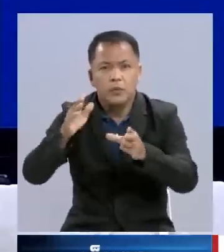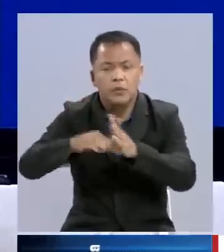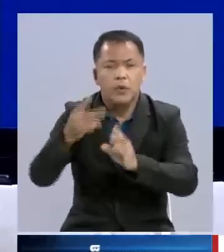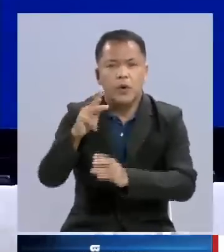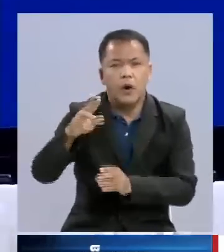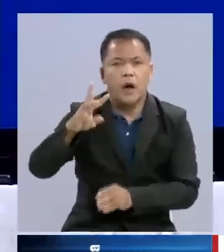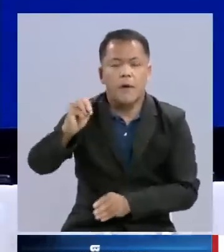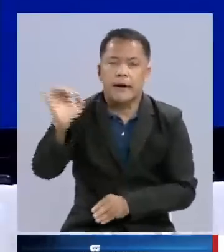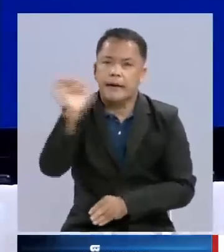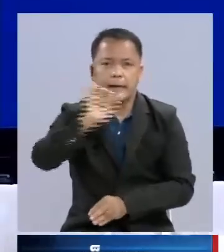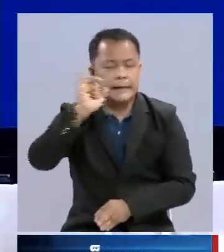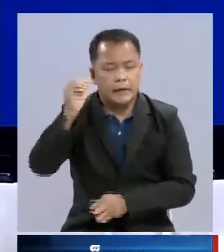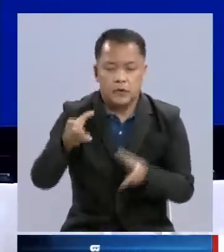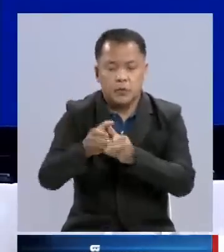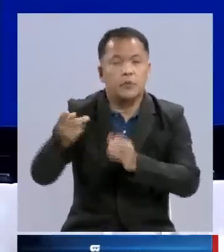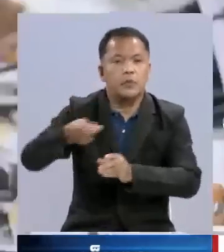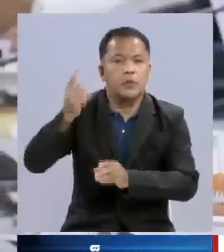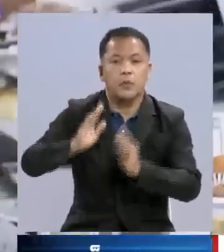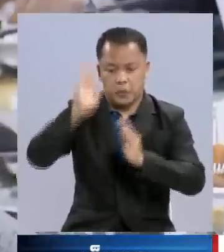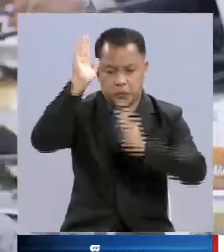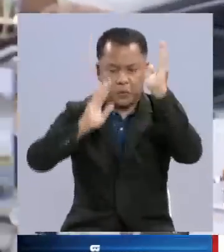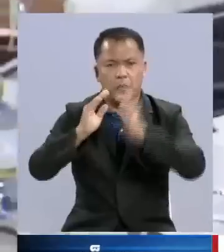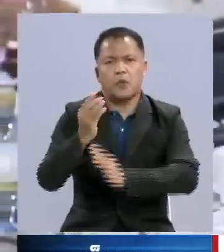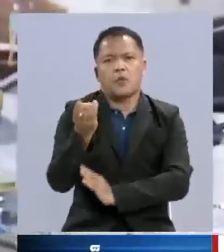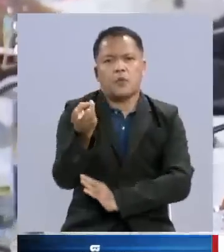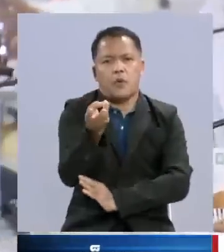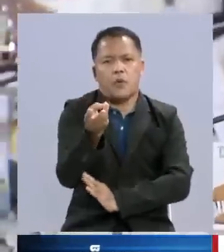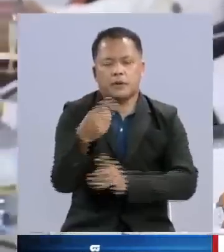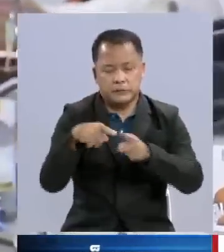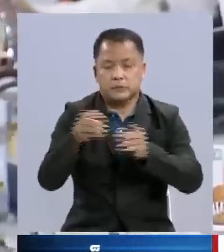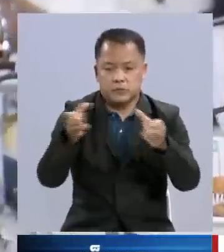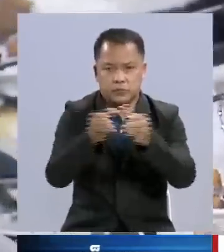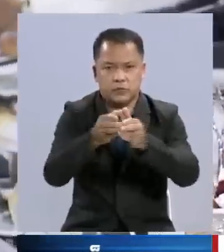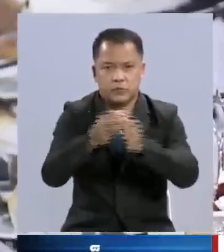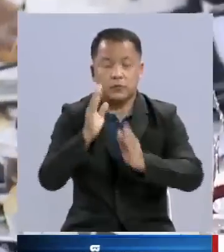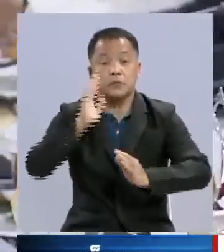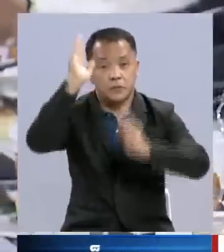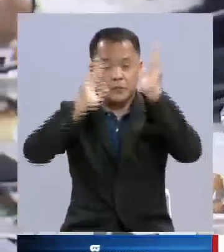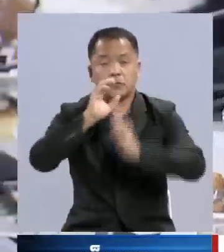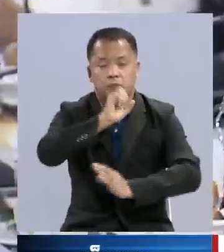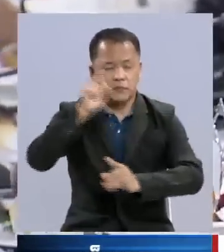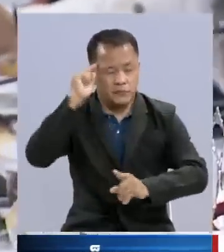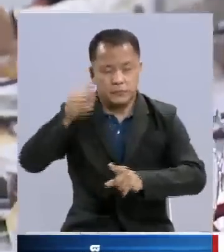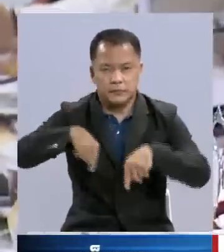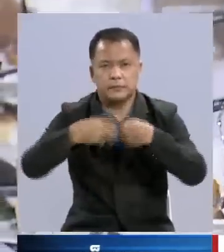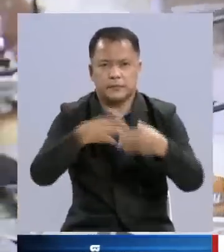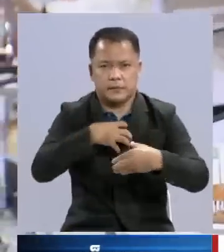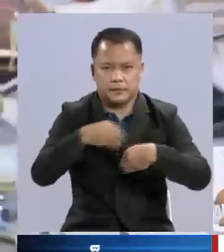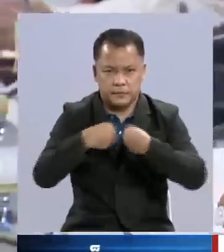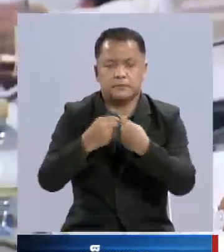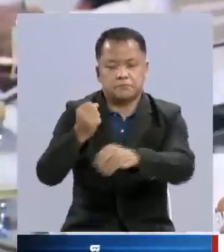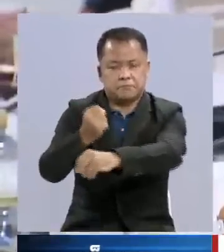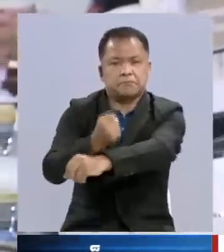ครม.ทำให้โอกาสขั้วเดิมจะโหวตให้จึงมีน้อยมากเพราะทุกเสียงที่โหวตในสภาย่อมต้องการผลตอบ